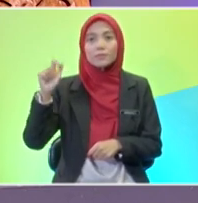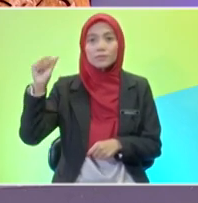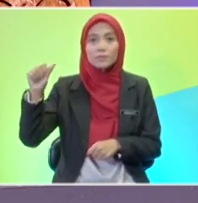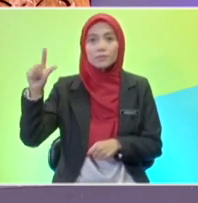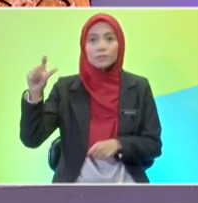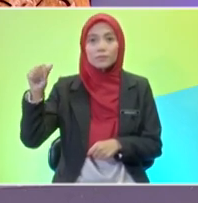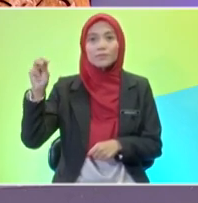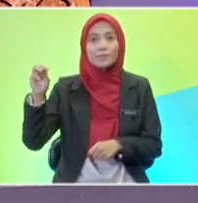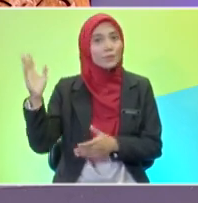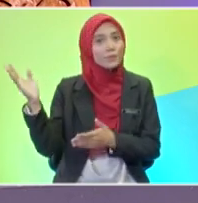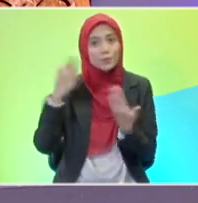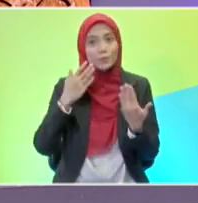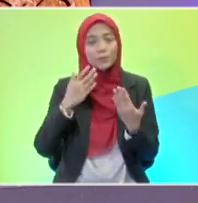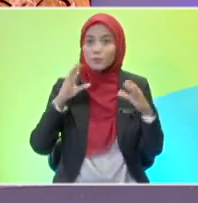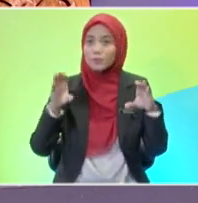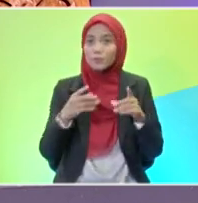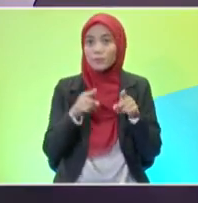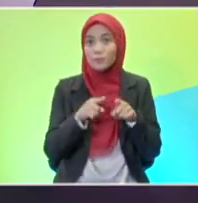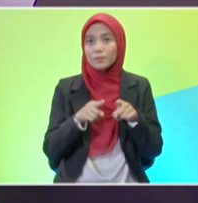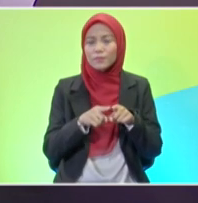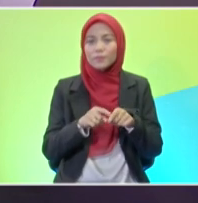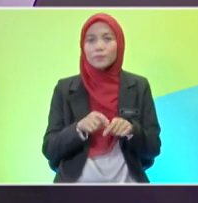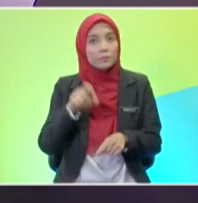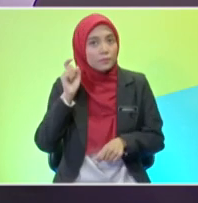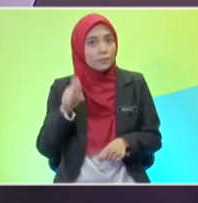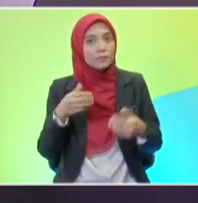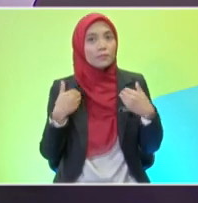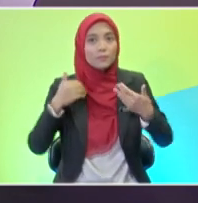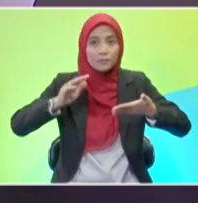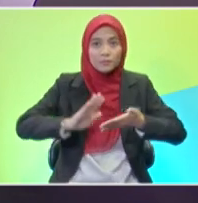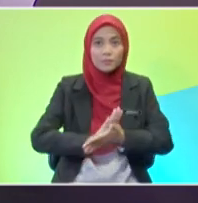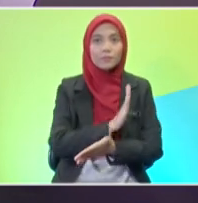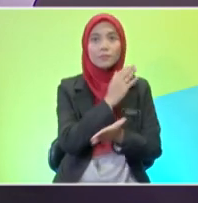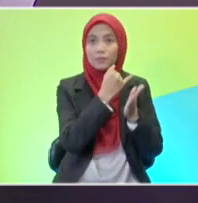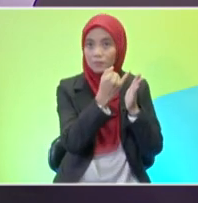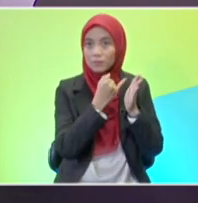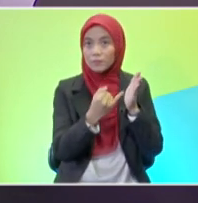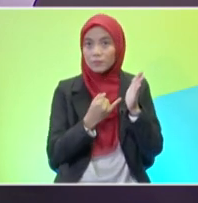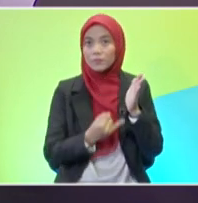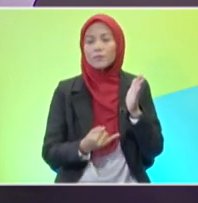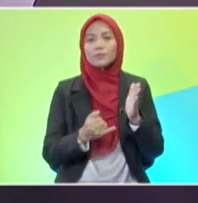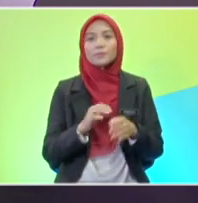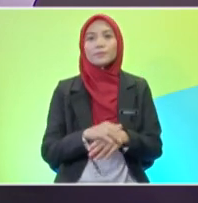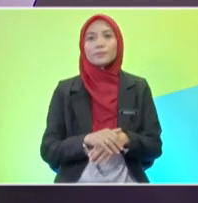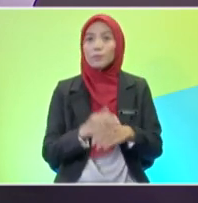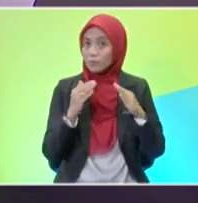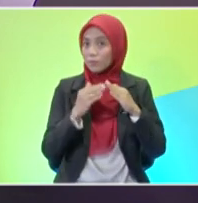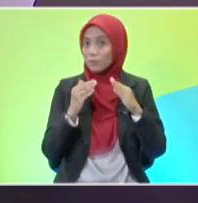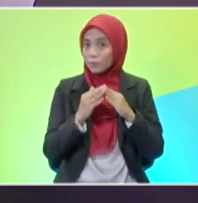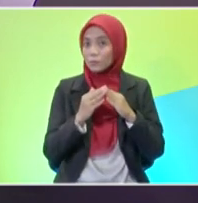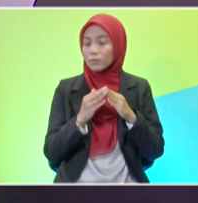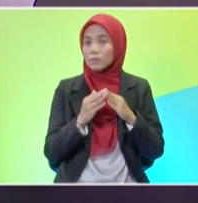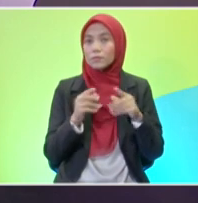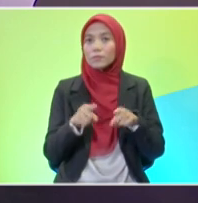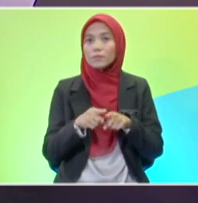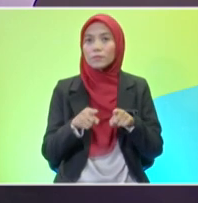yang pertama kita kena ada kertas rumah saya pasti kalau yang mana